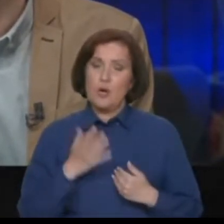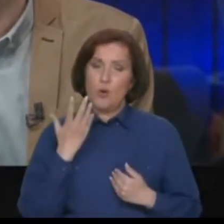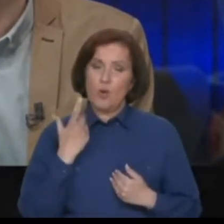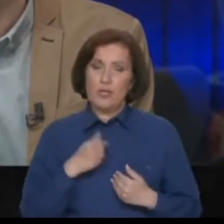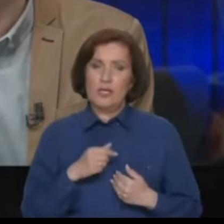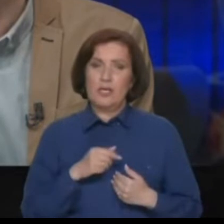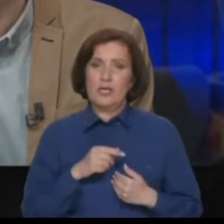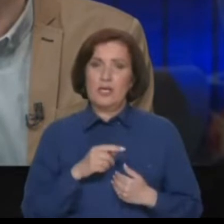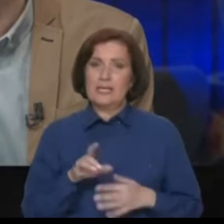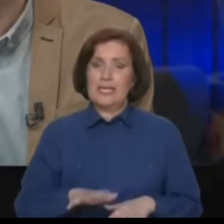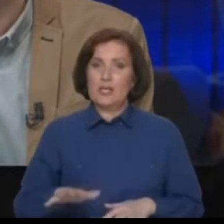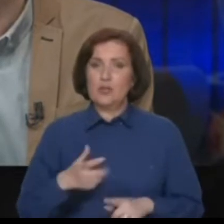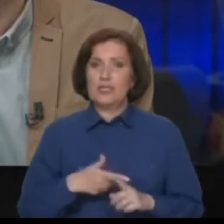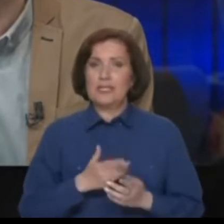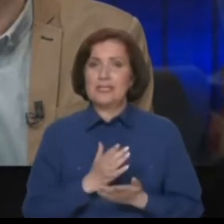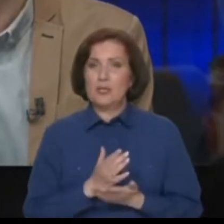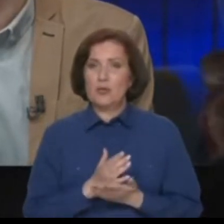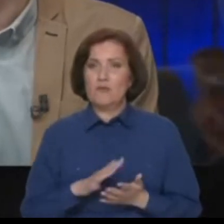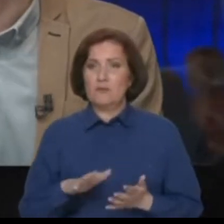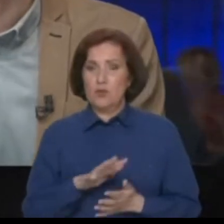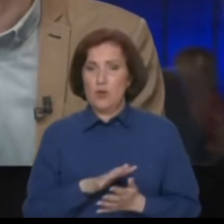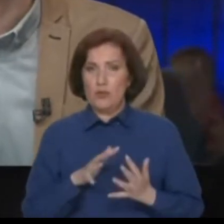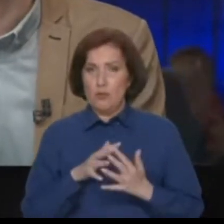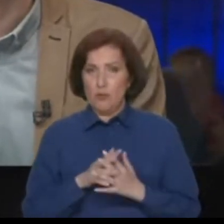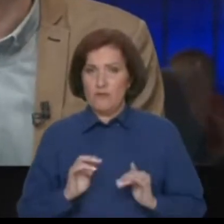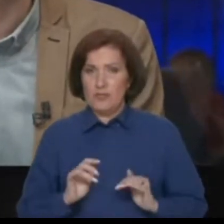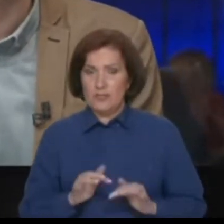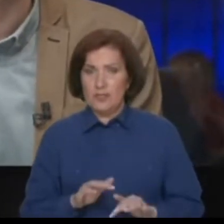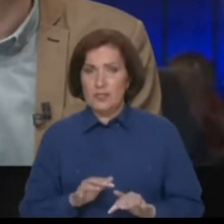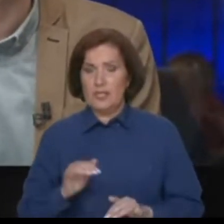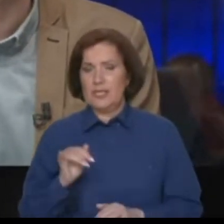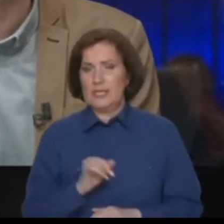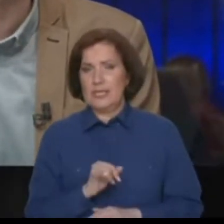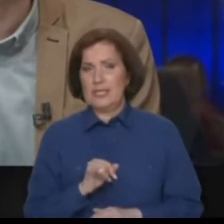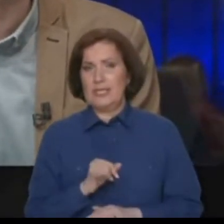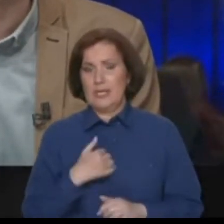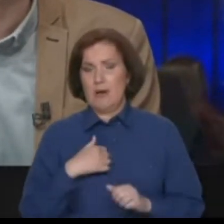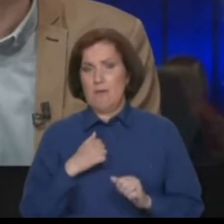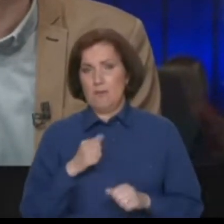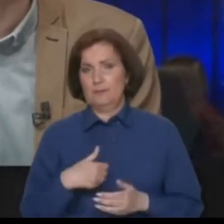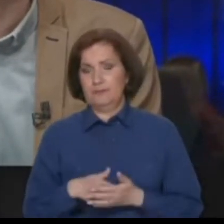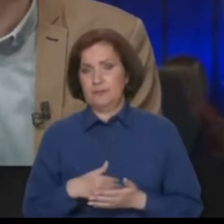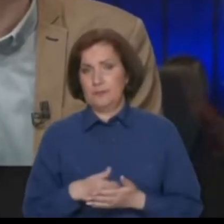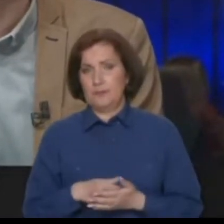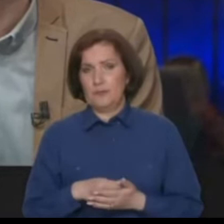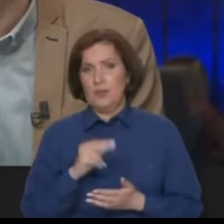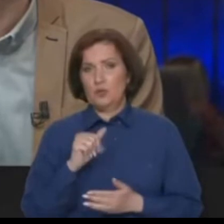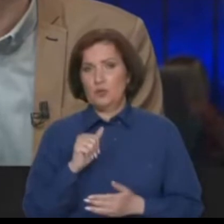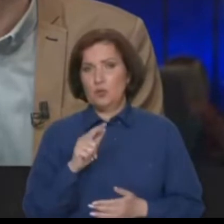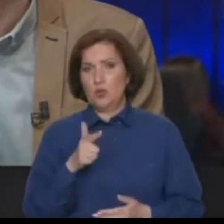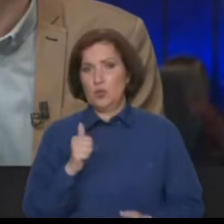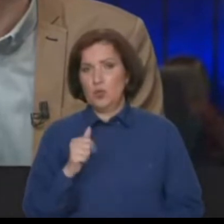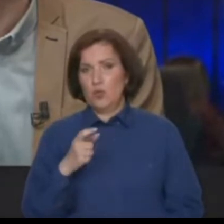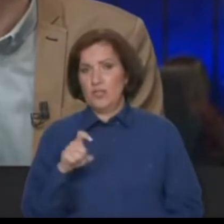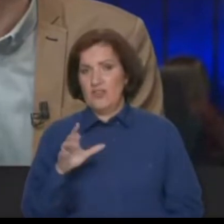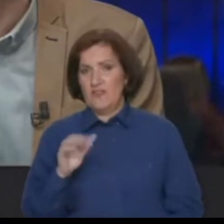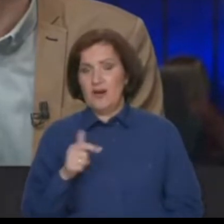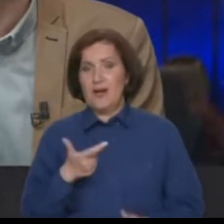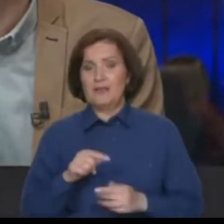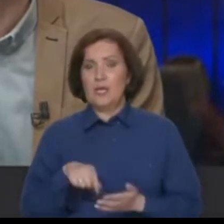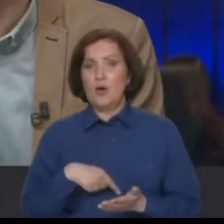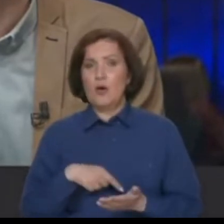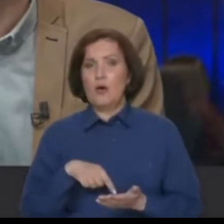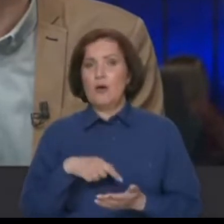Коли ті території, які знаходяться в зоні бойових дій, і от я можу навести приклад Чугуєва, де голова